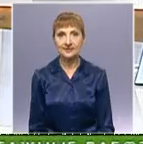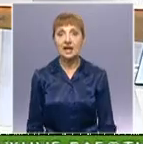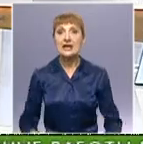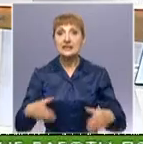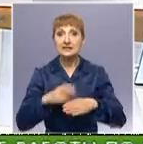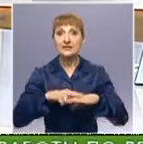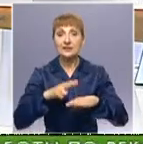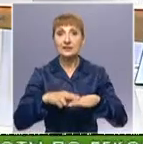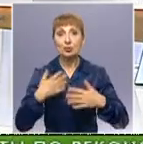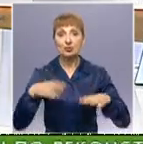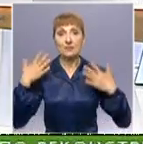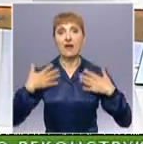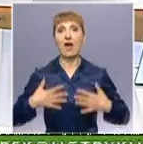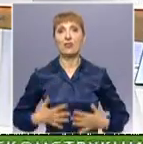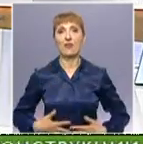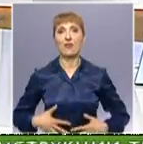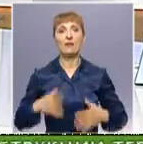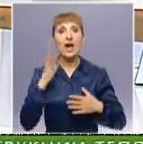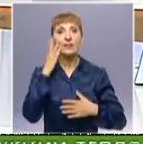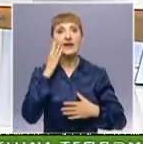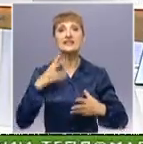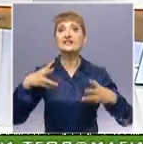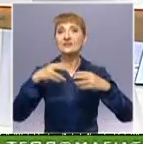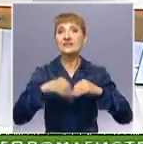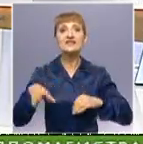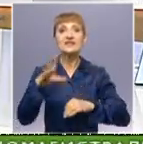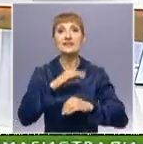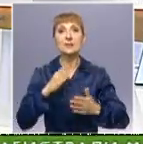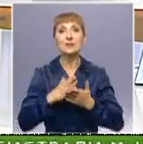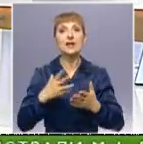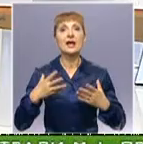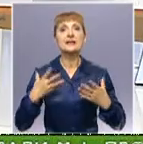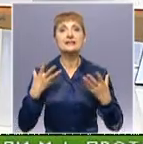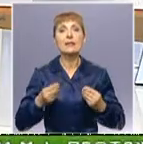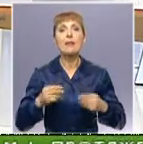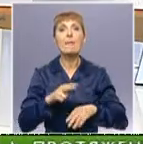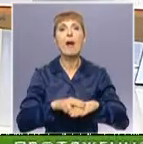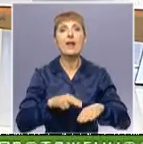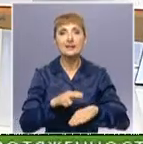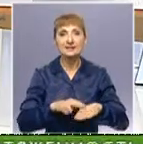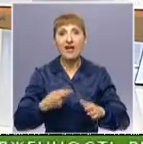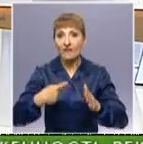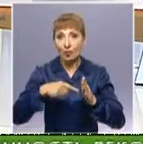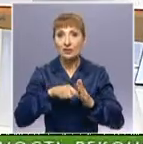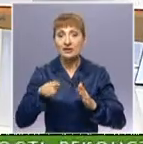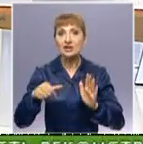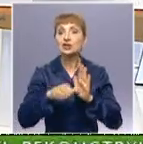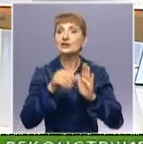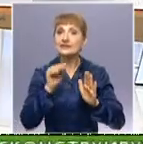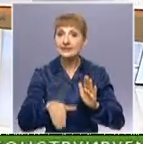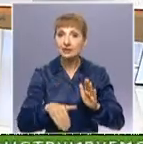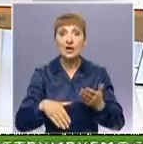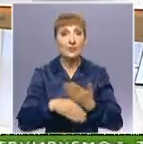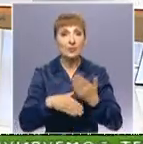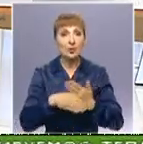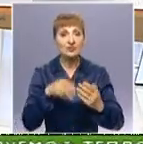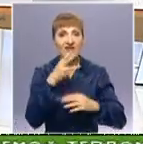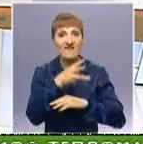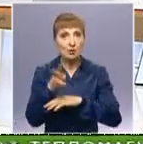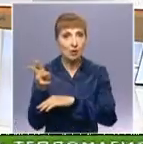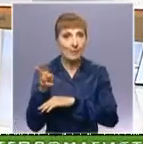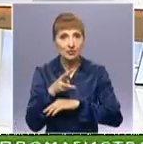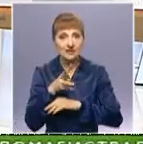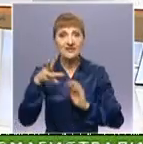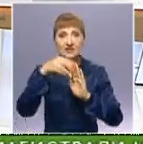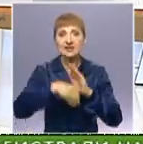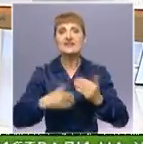А силовики надели парадную форму. Алматинцы вместе со всеми отметили День полиции. В мегаполисе их 6 тысяч. При помощи видеонаблюдения